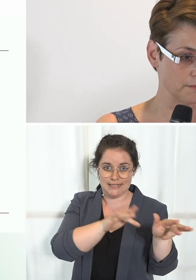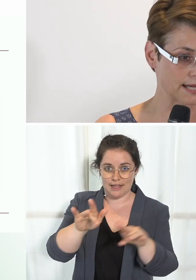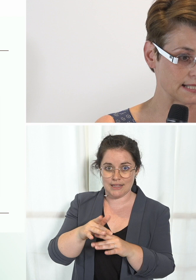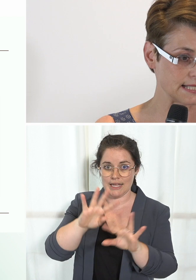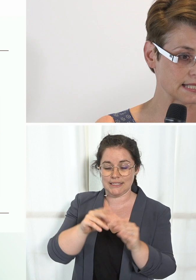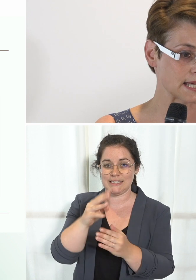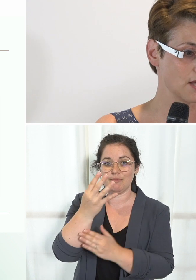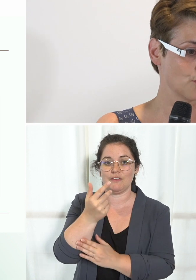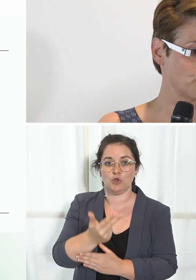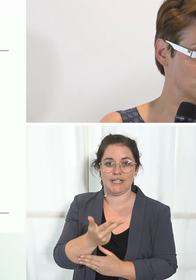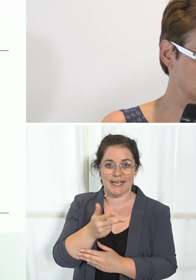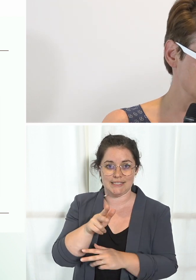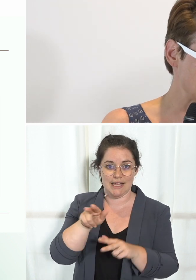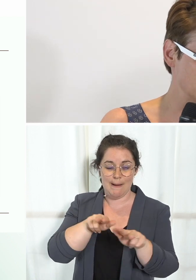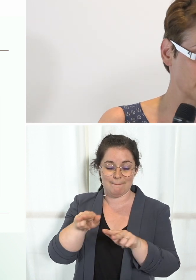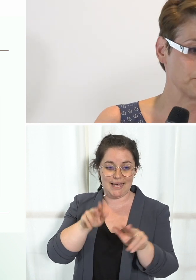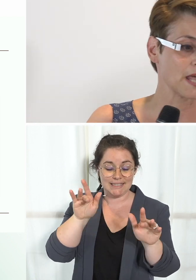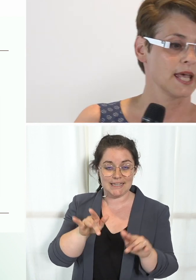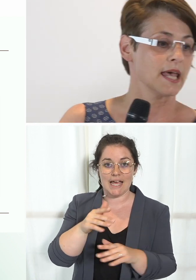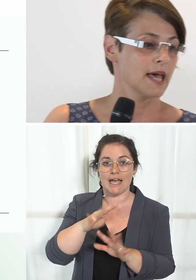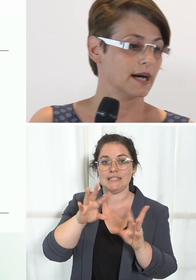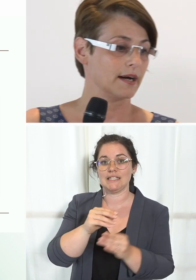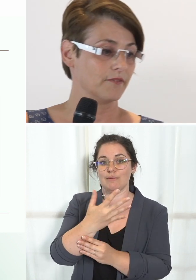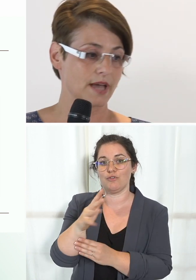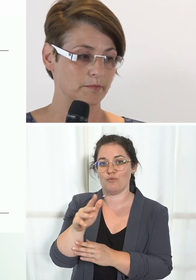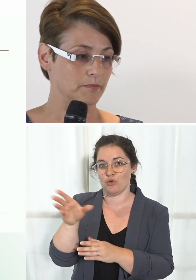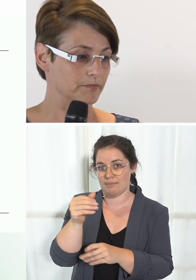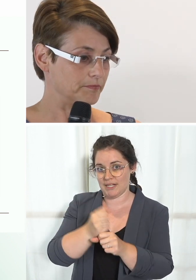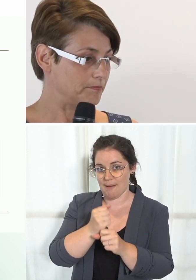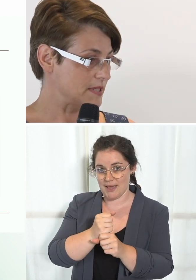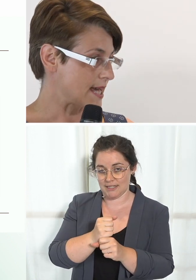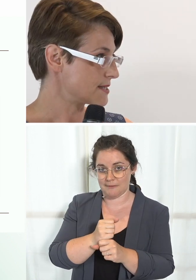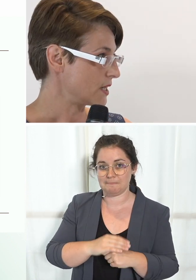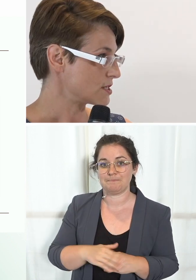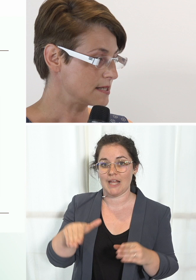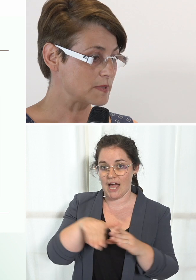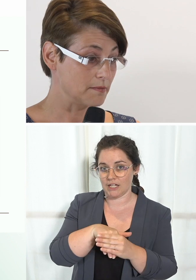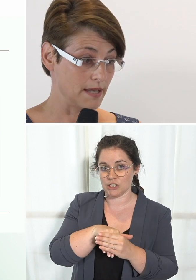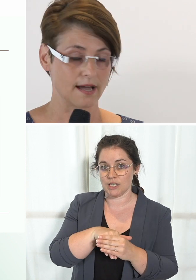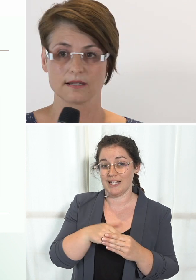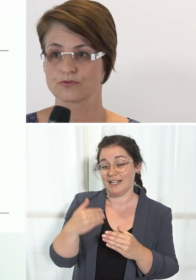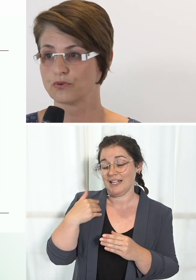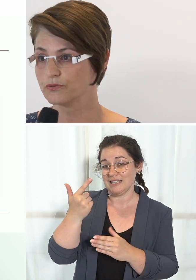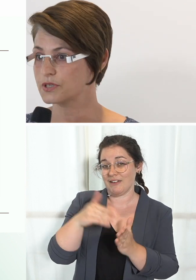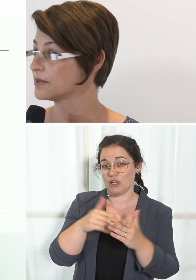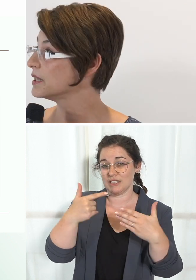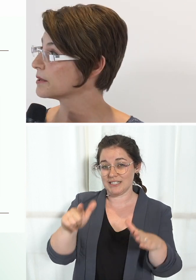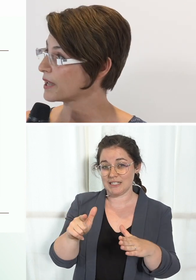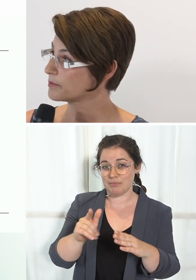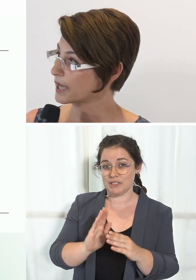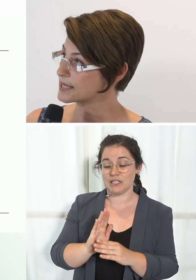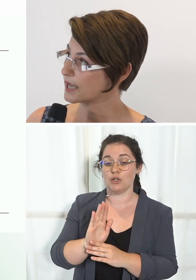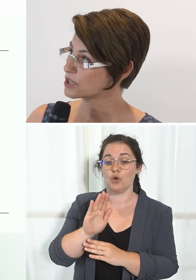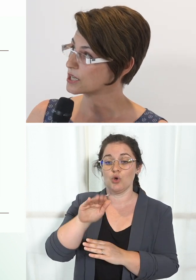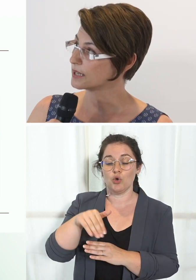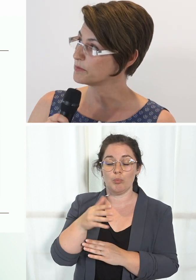34 Märkte sind es, 500 Mitarbeiter. Wir haben seit 2017 mehr als 15